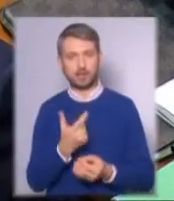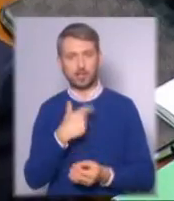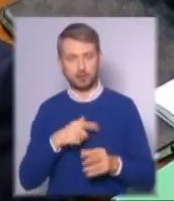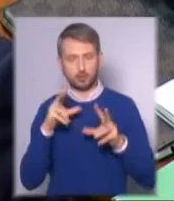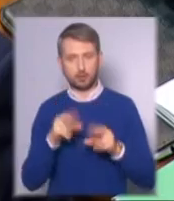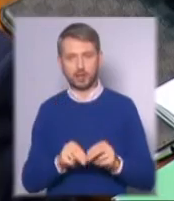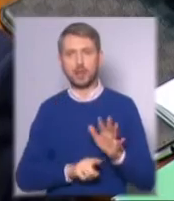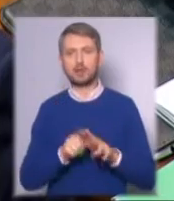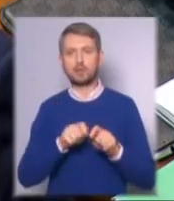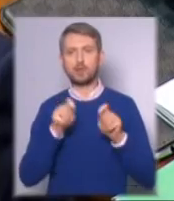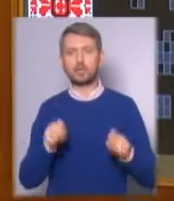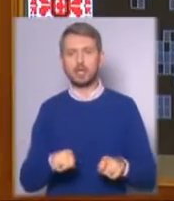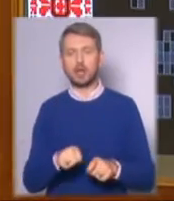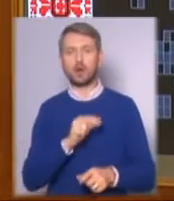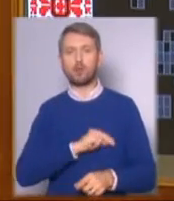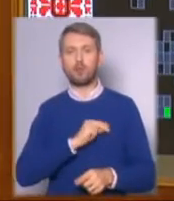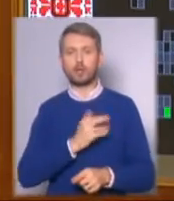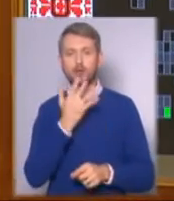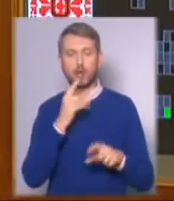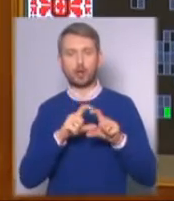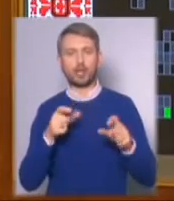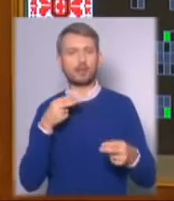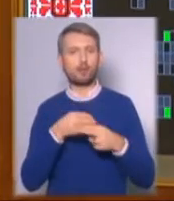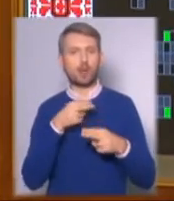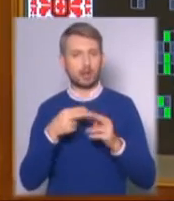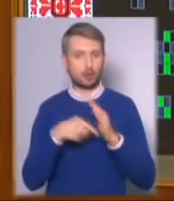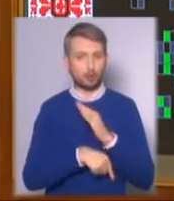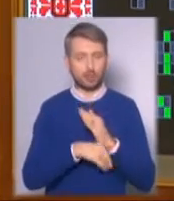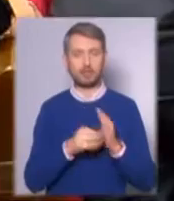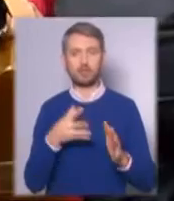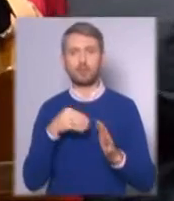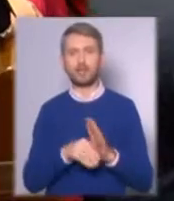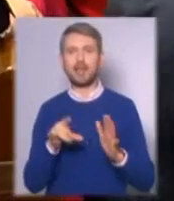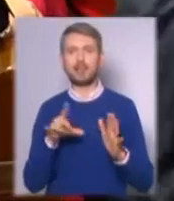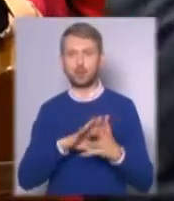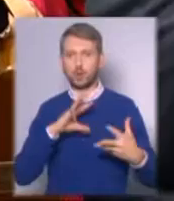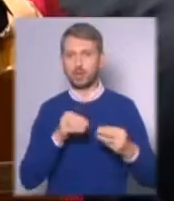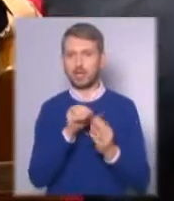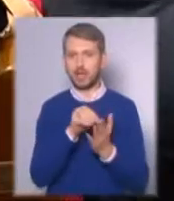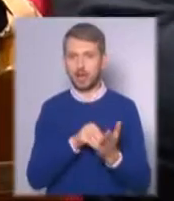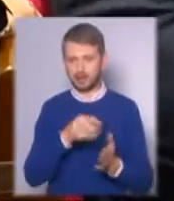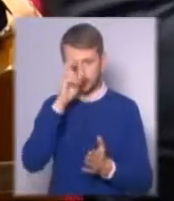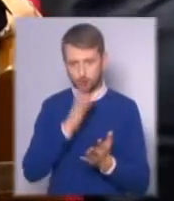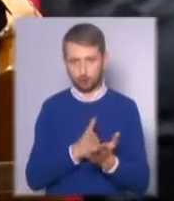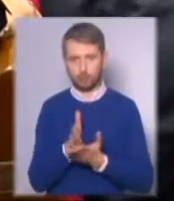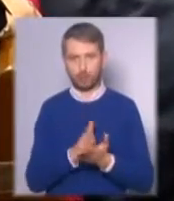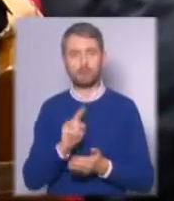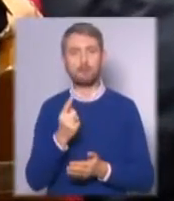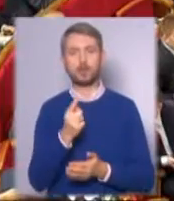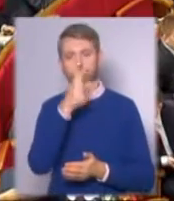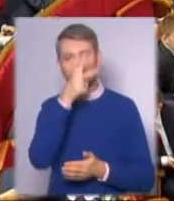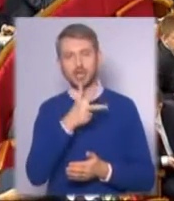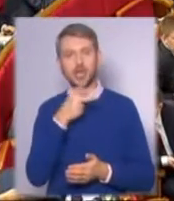роботу Національної агенції із запобігання корупції та впровадити електронні декларації держслужбовців у першому кварталі 2016